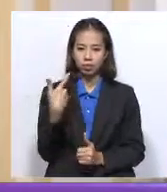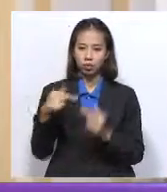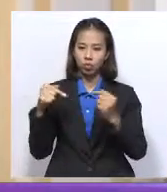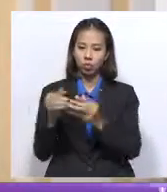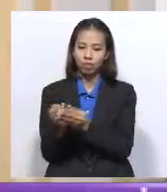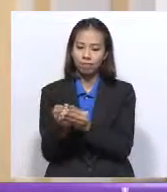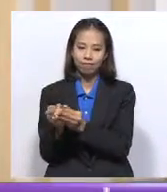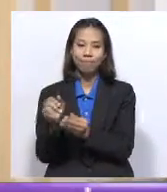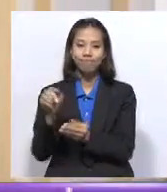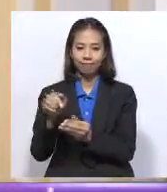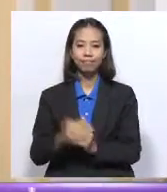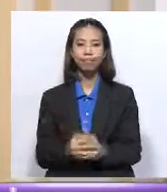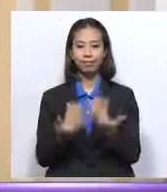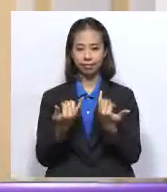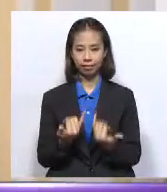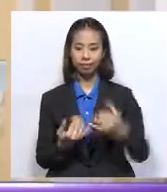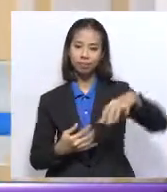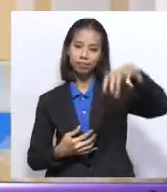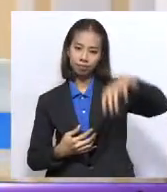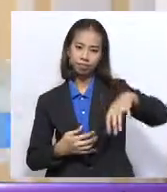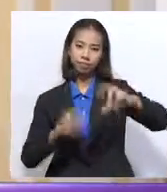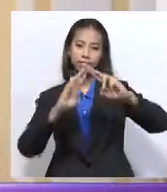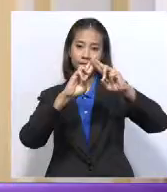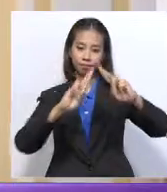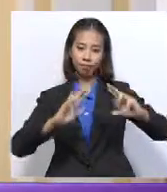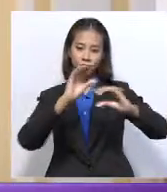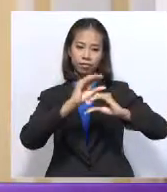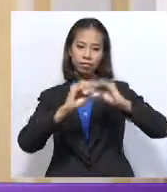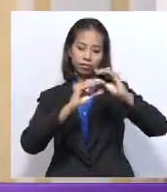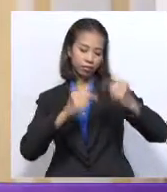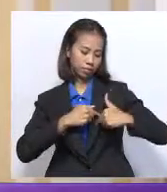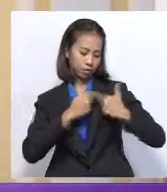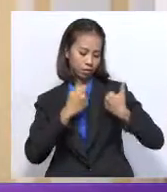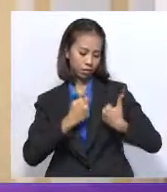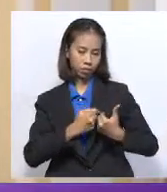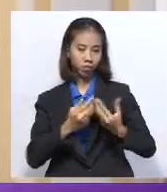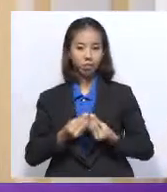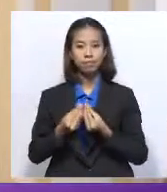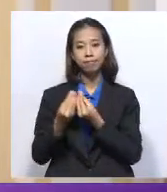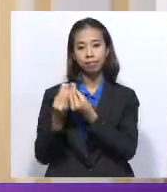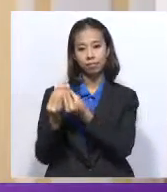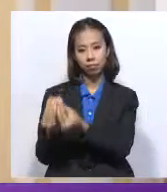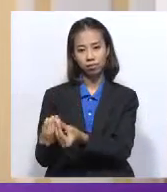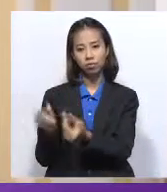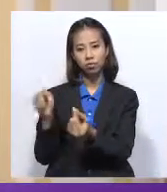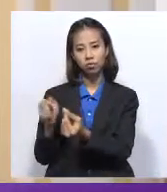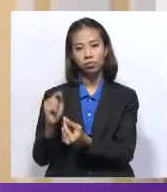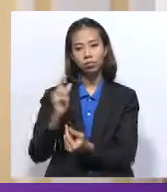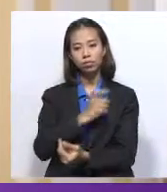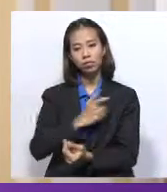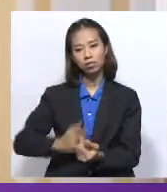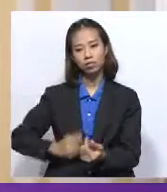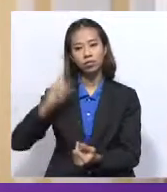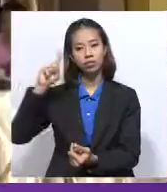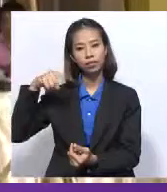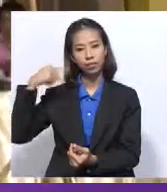ของกรมราชทัณฑ์ค่ะซึ่งตั้งอยู่ภายในร้านโครงการกำลังใจในพระดำริพระเจ้าหลานเธอพระองค์เจ้าพัชรกิติย